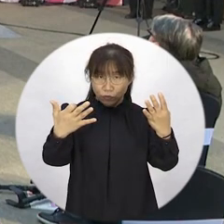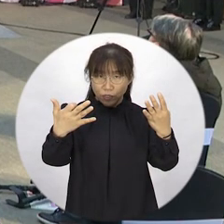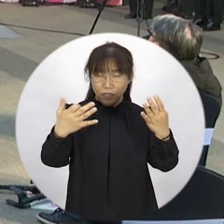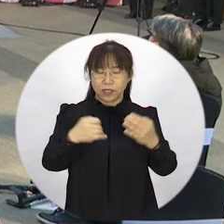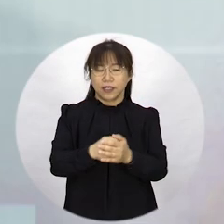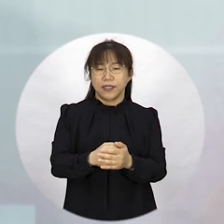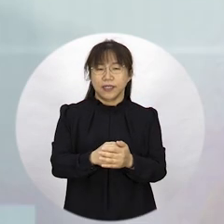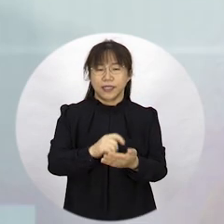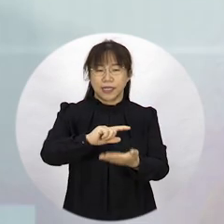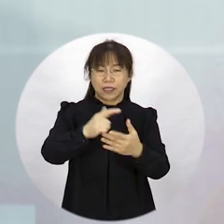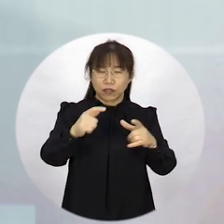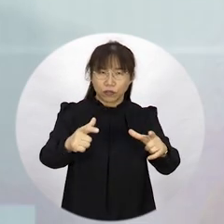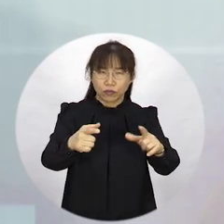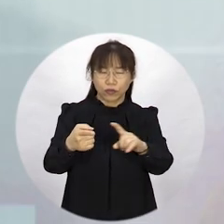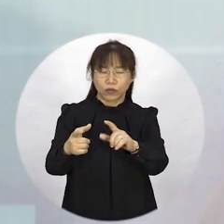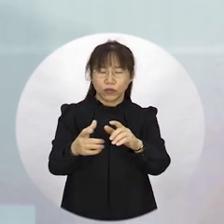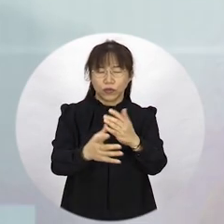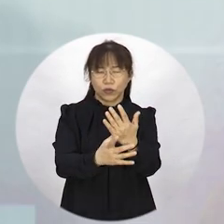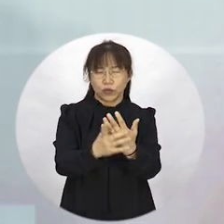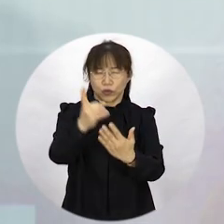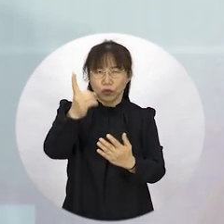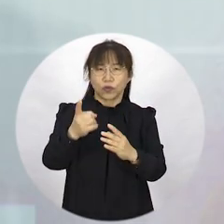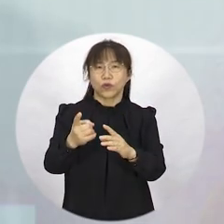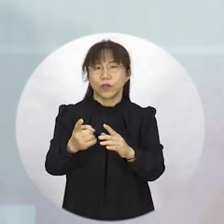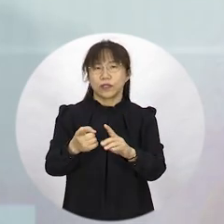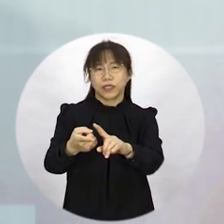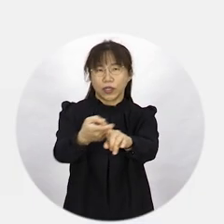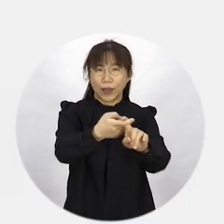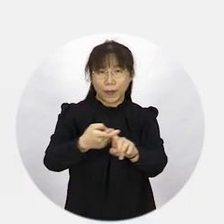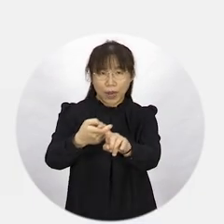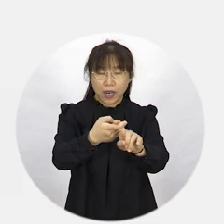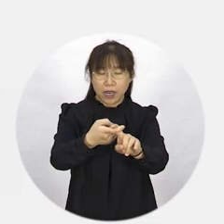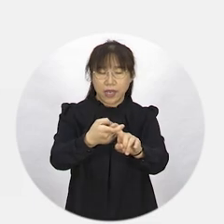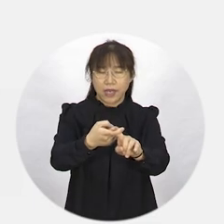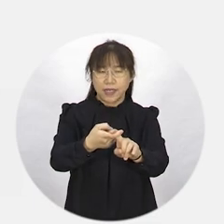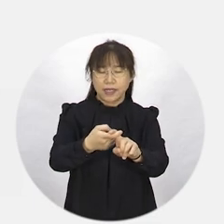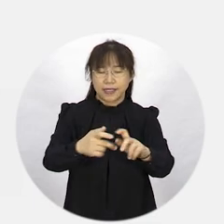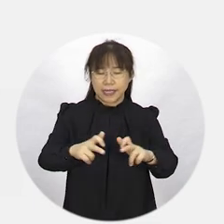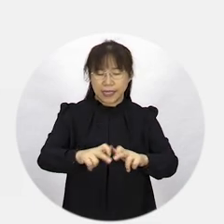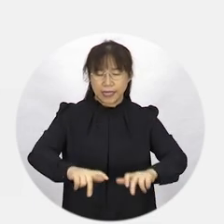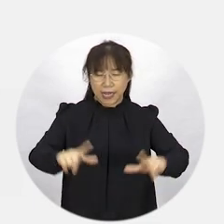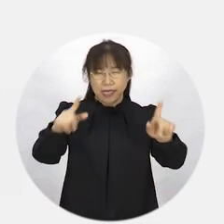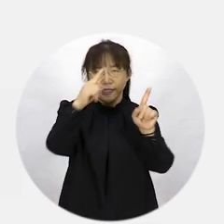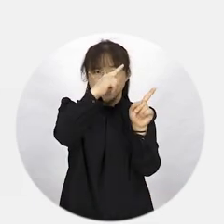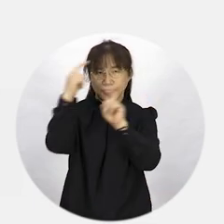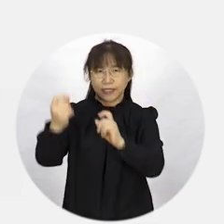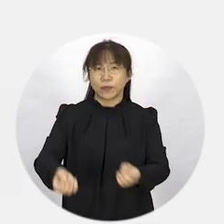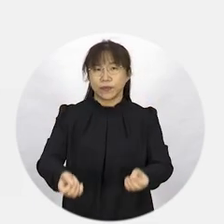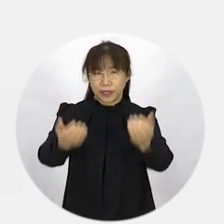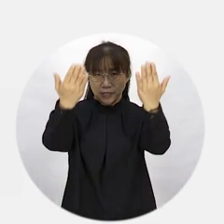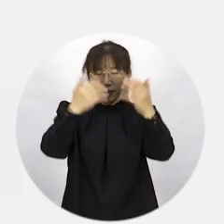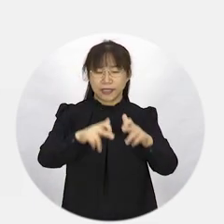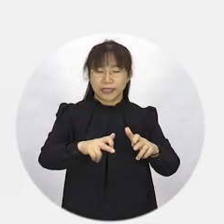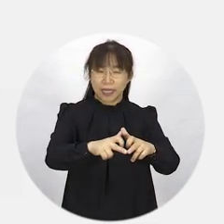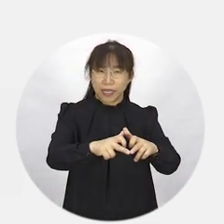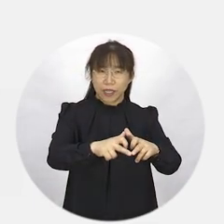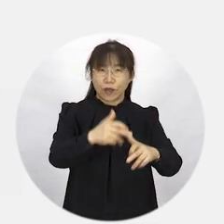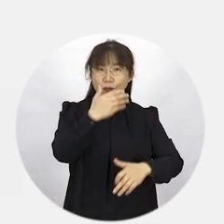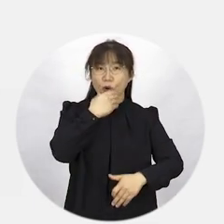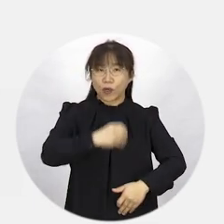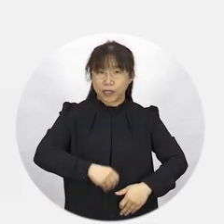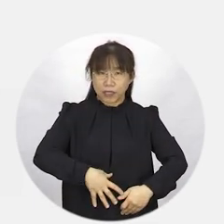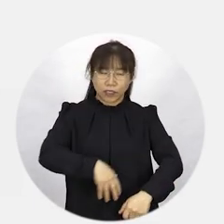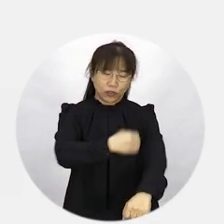2시 강서구 장애인단체 총연합회 유튜브 채널을 통해 장애인의 날 기념식이 개최됩니다. 기념식은